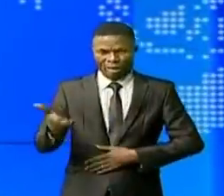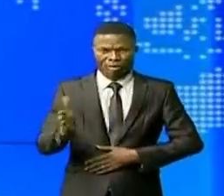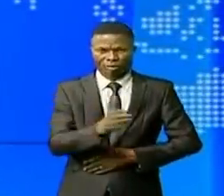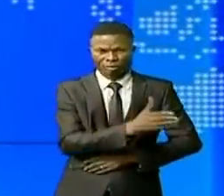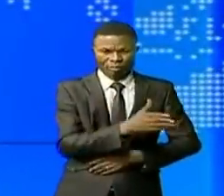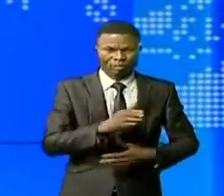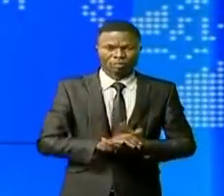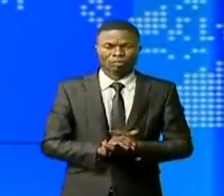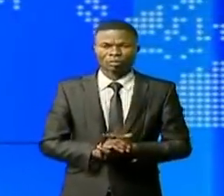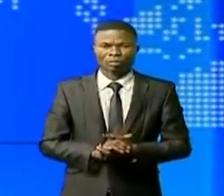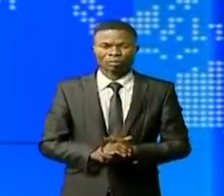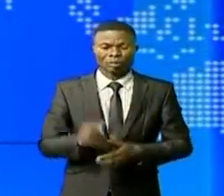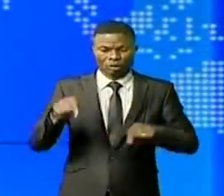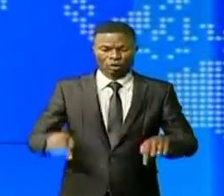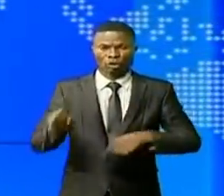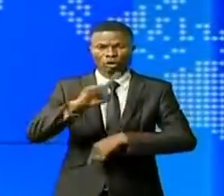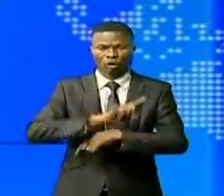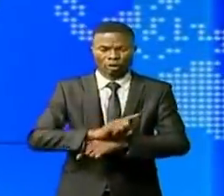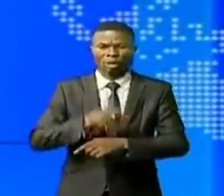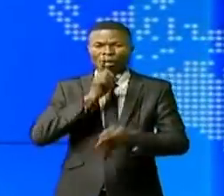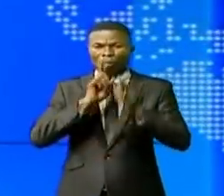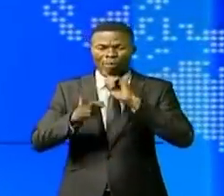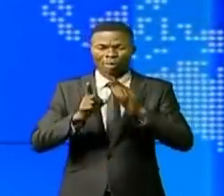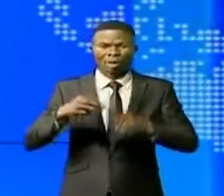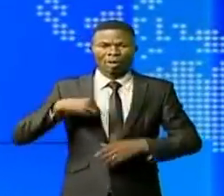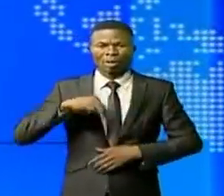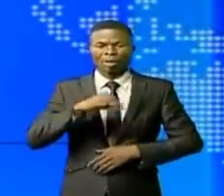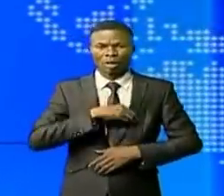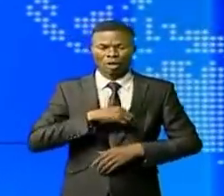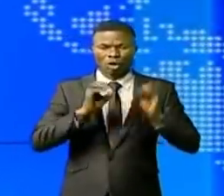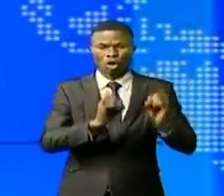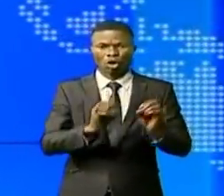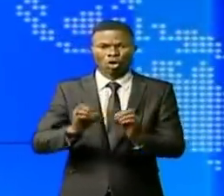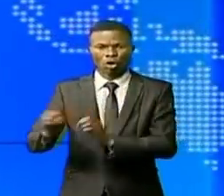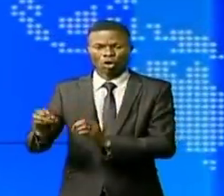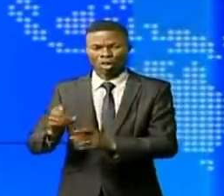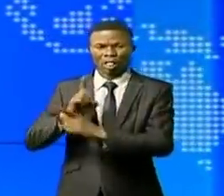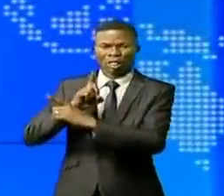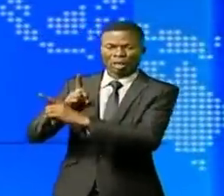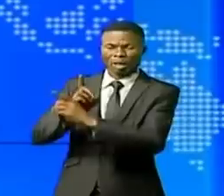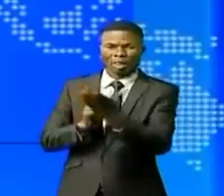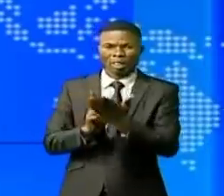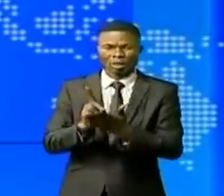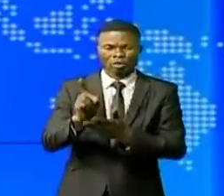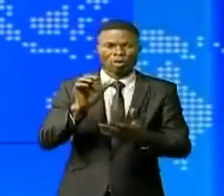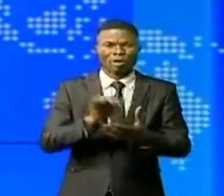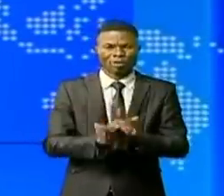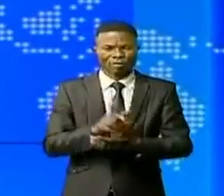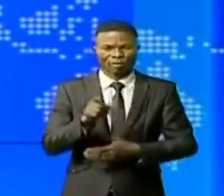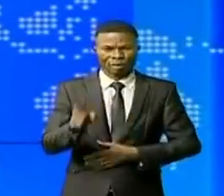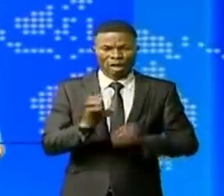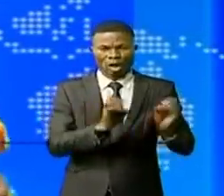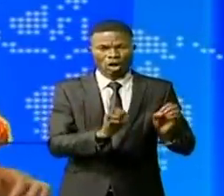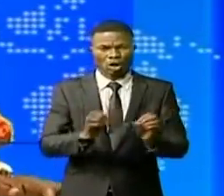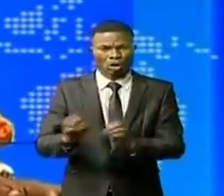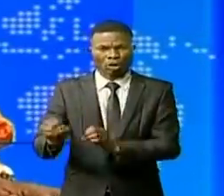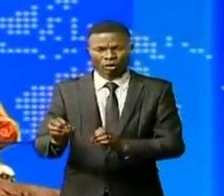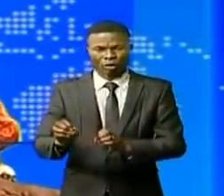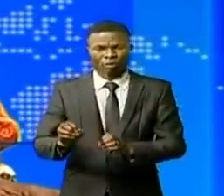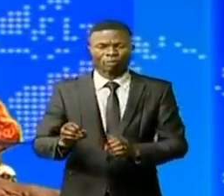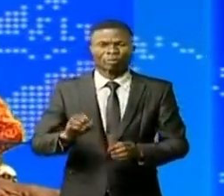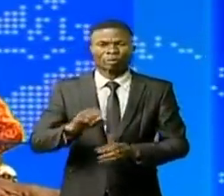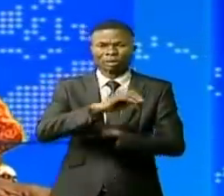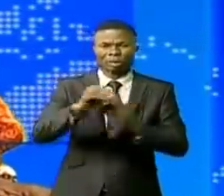Aujourd'hui était la journée de change entre le membre des organisations de défense de droits des femmes organisée par le